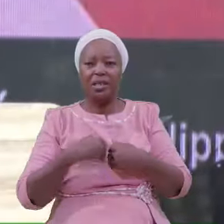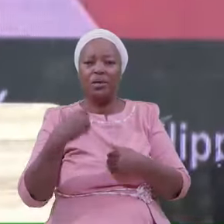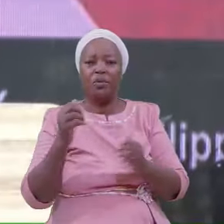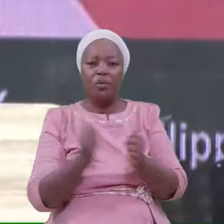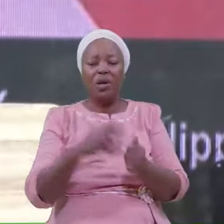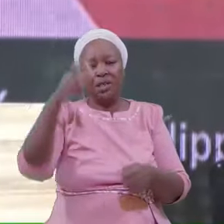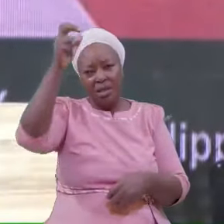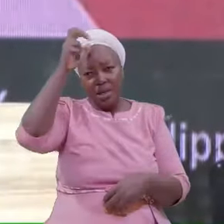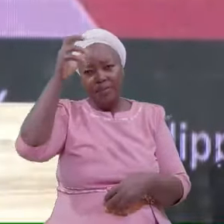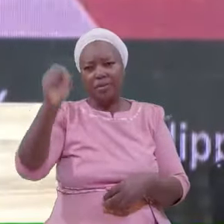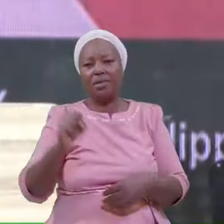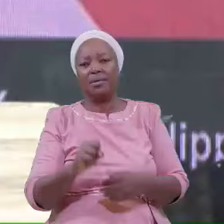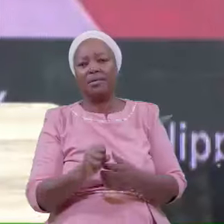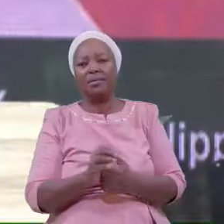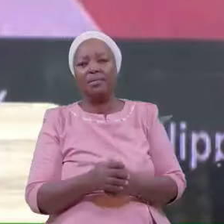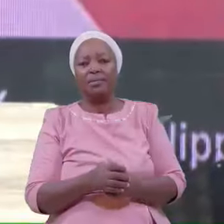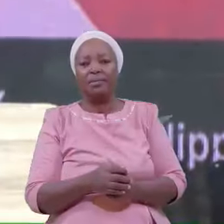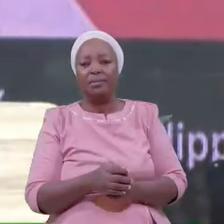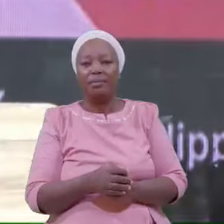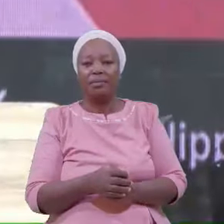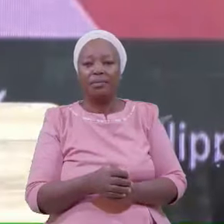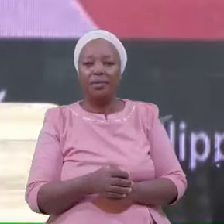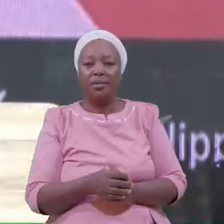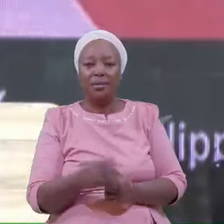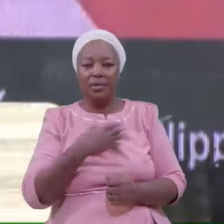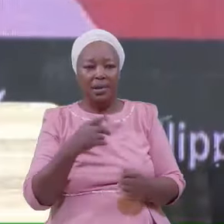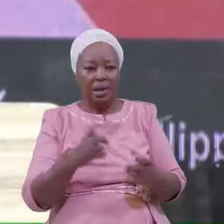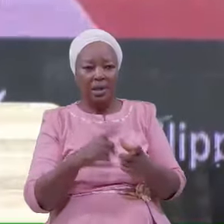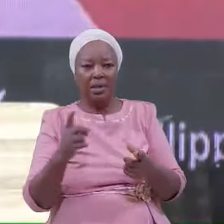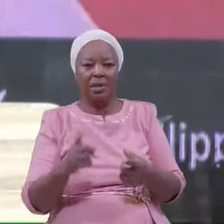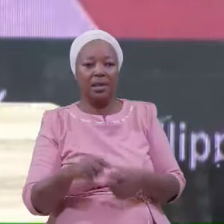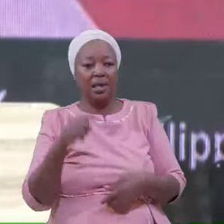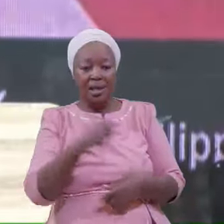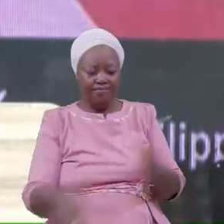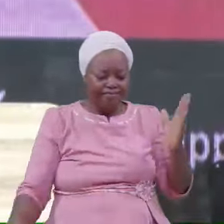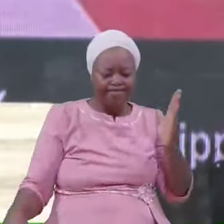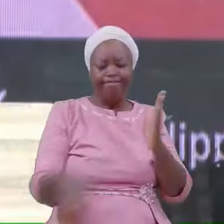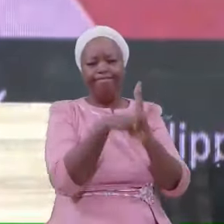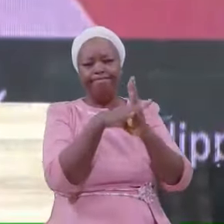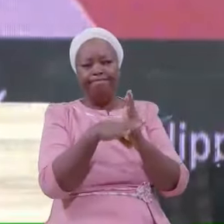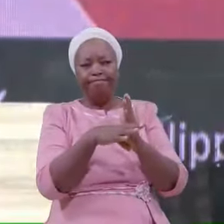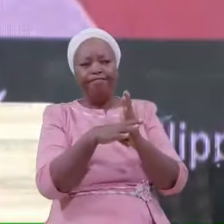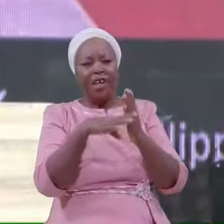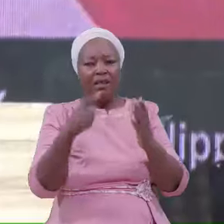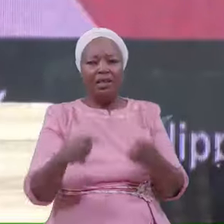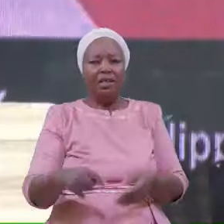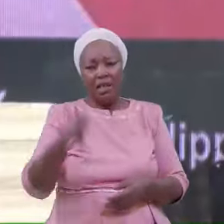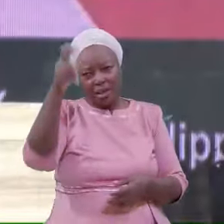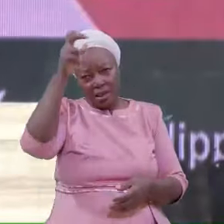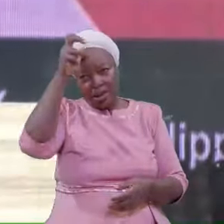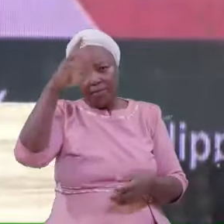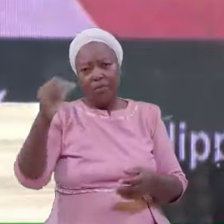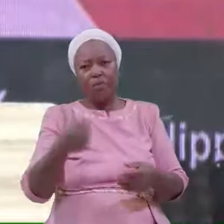Dinala sa harapan ng Panginoon ang lahat ng mga kinakasihan ng masama. With